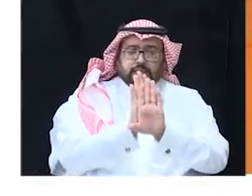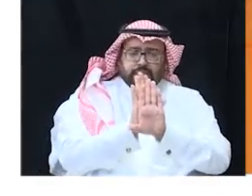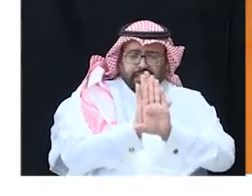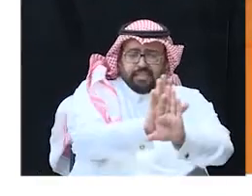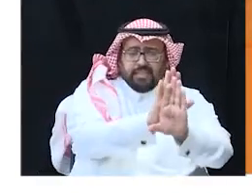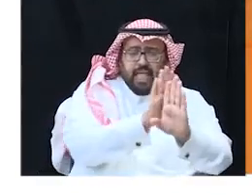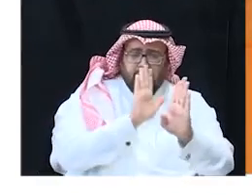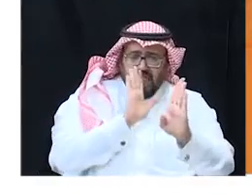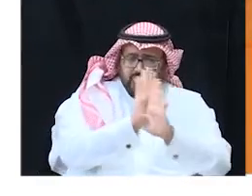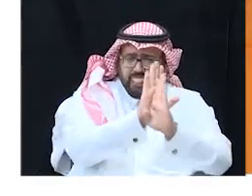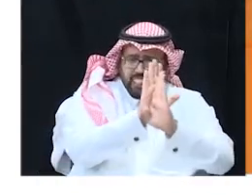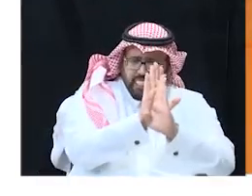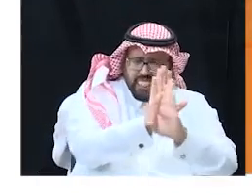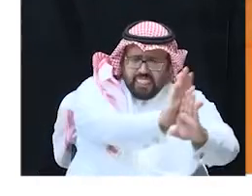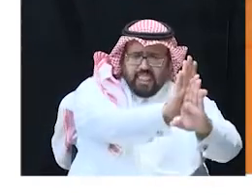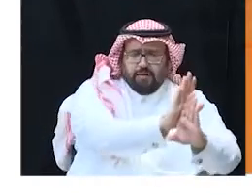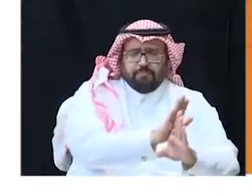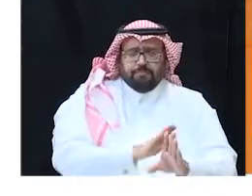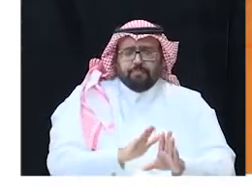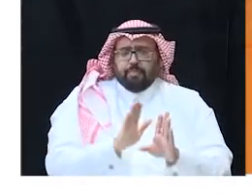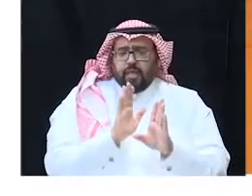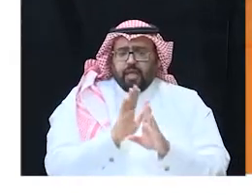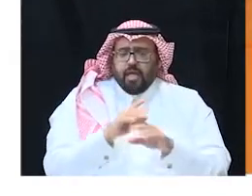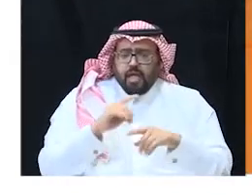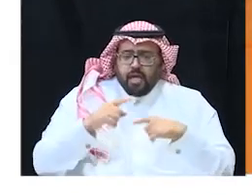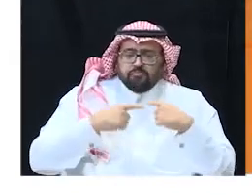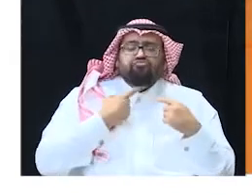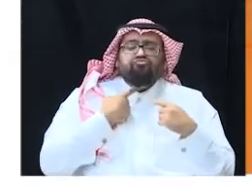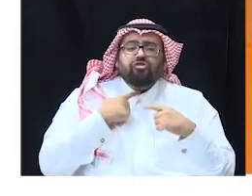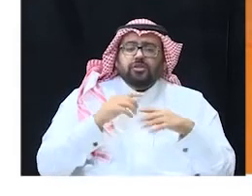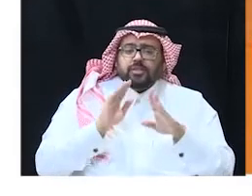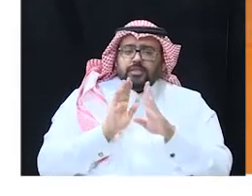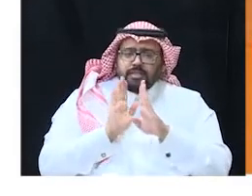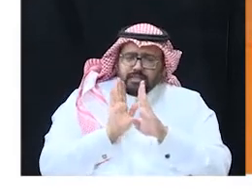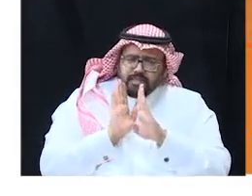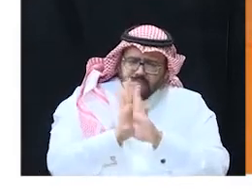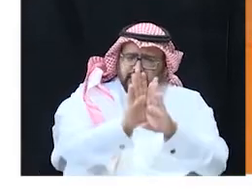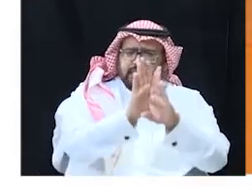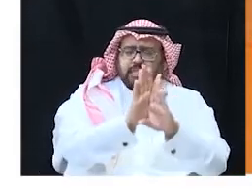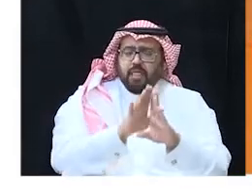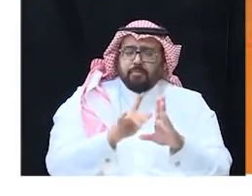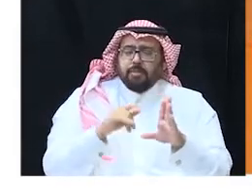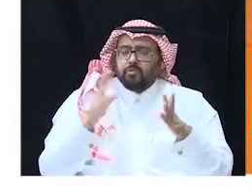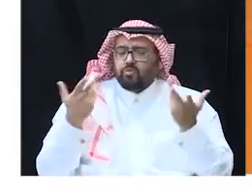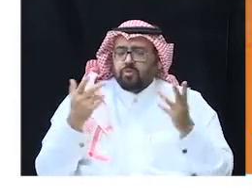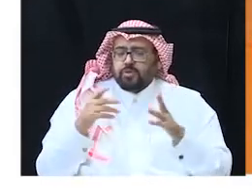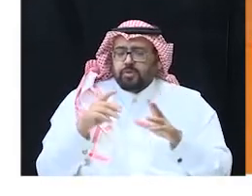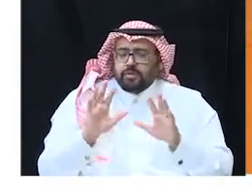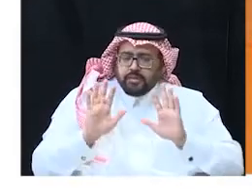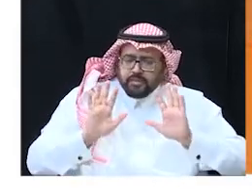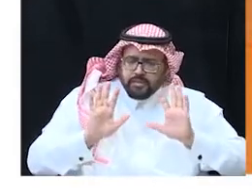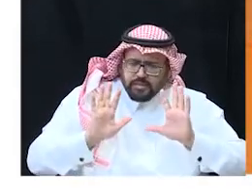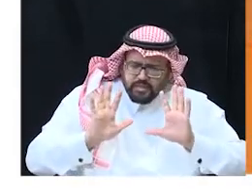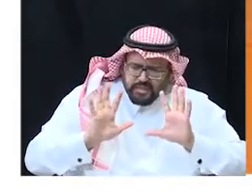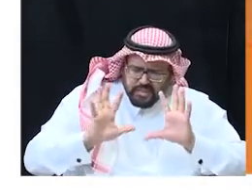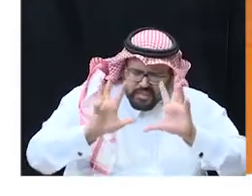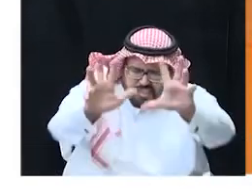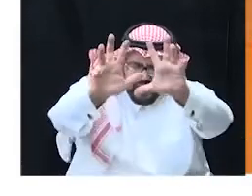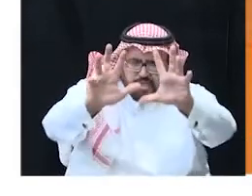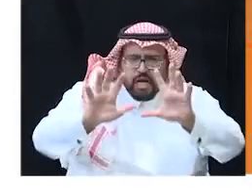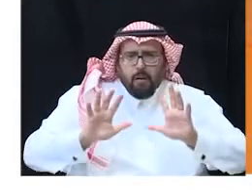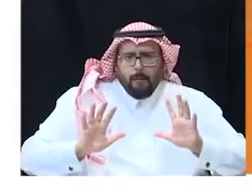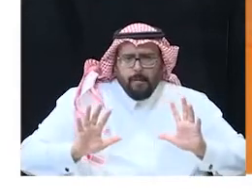عليه. يعني الشيء إذا بغيت أحركه أدفعه بقوة وأجعله يتحرك